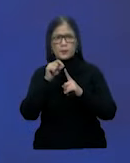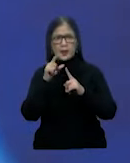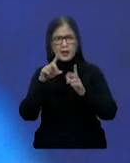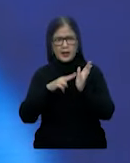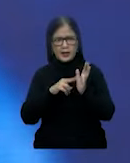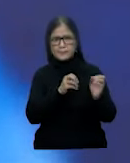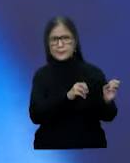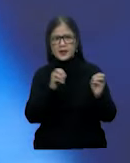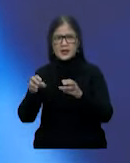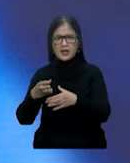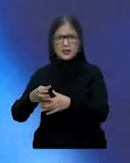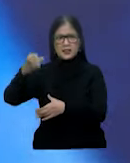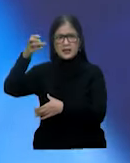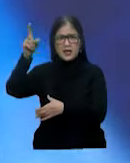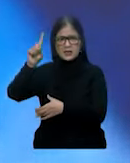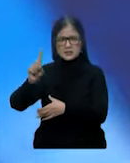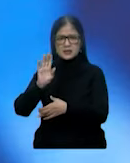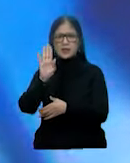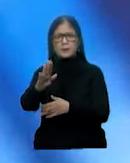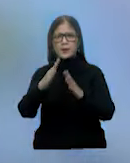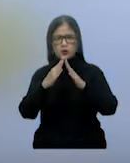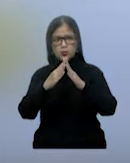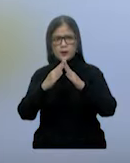tiang listrik yang berdiri di teras rumahnya.